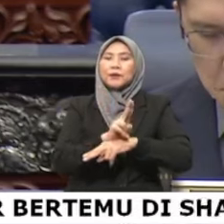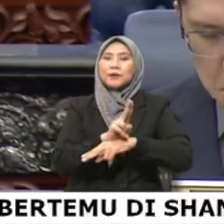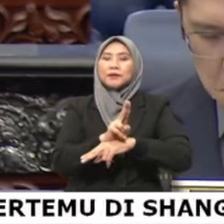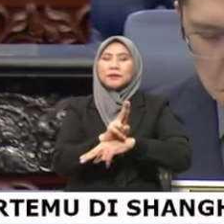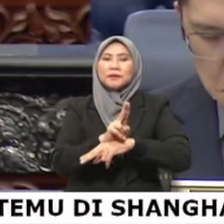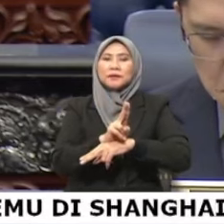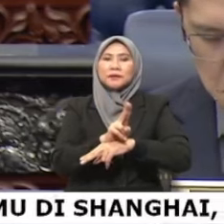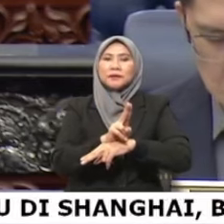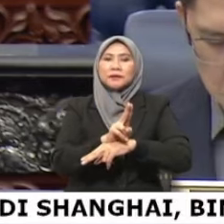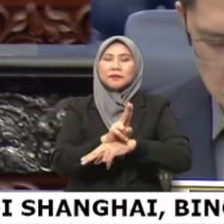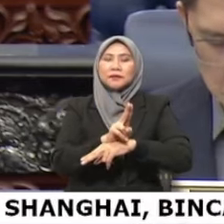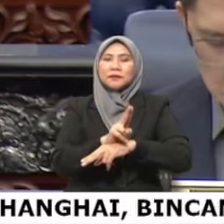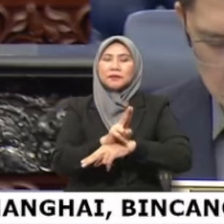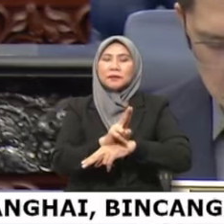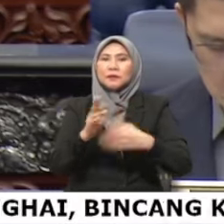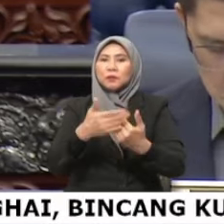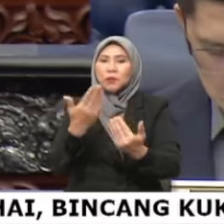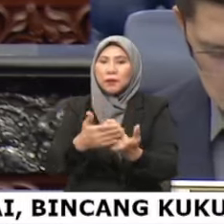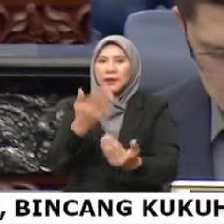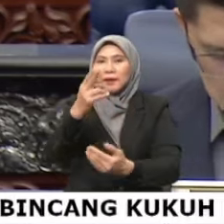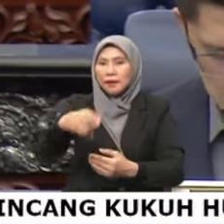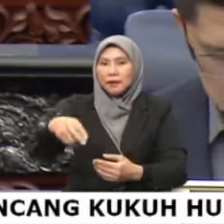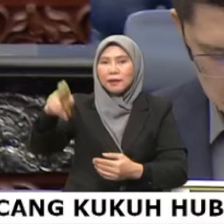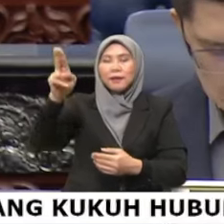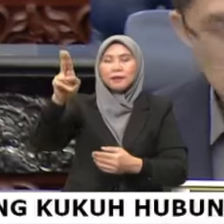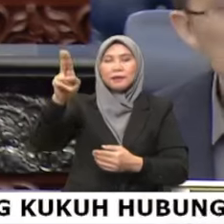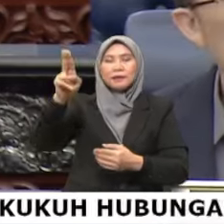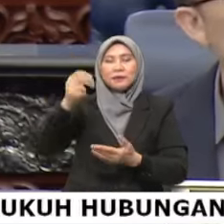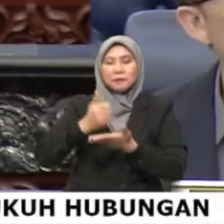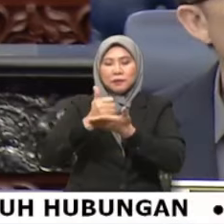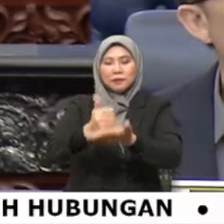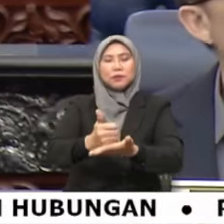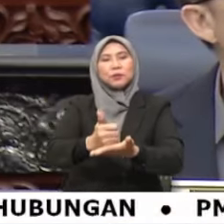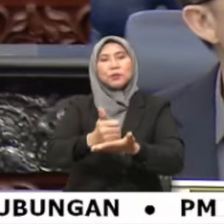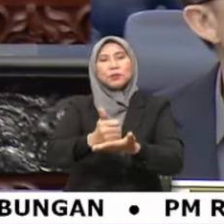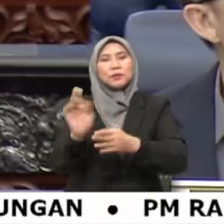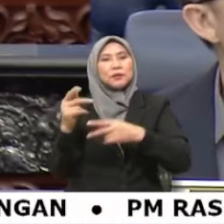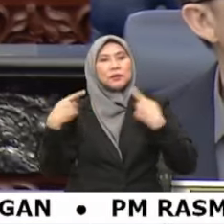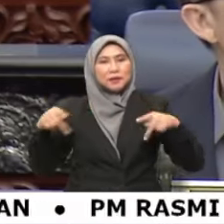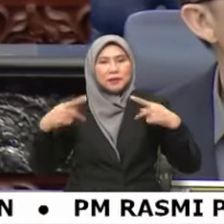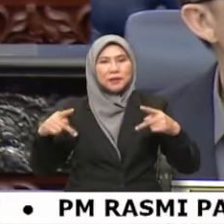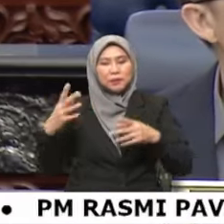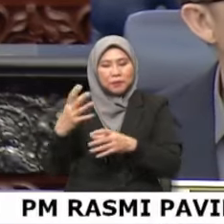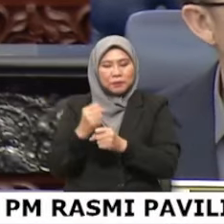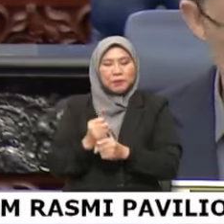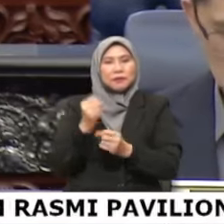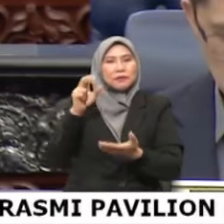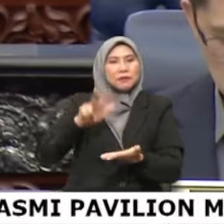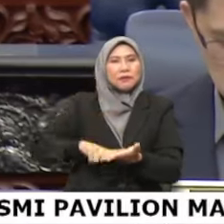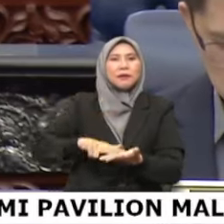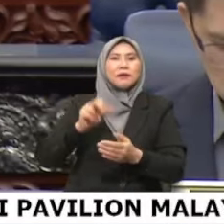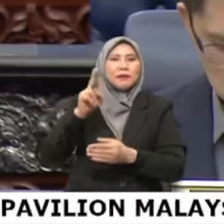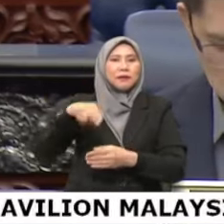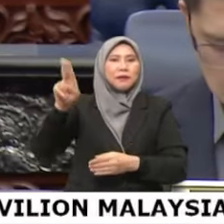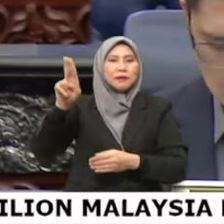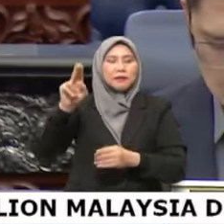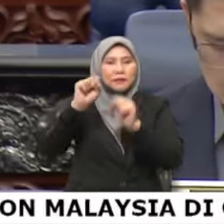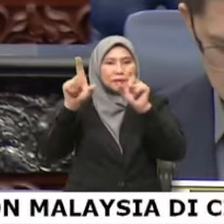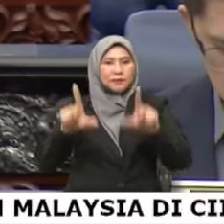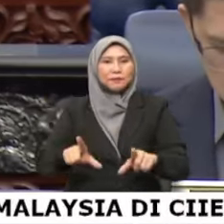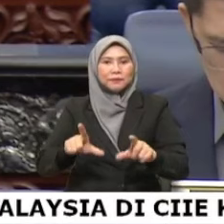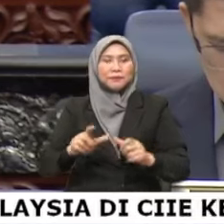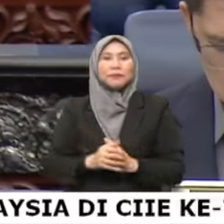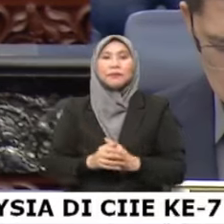yang membimbing industri dan juga premis-premis untuk mendapatkan sijil pengesahan halal dan ada banyak lagi program-program